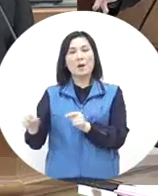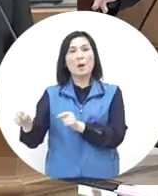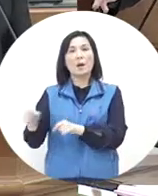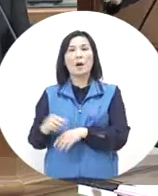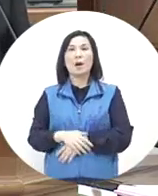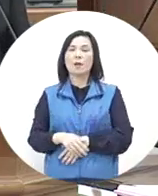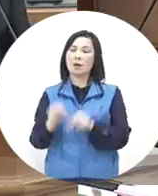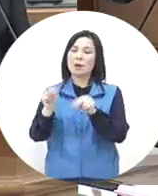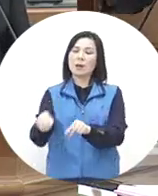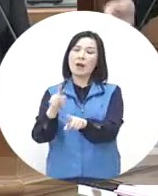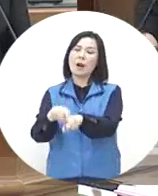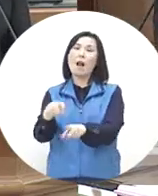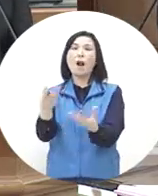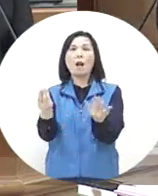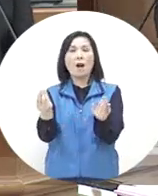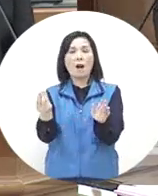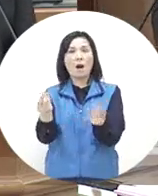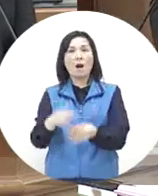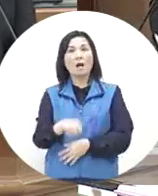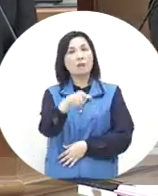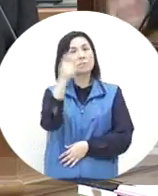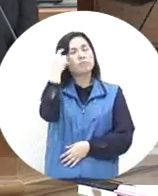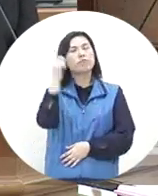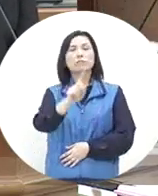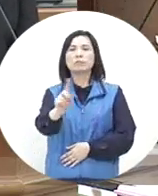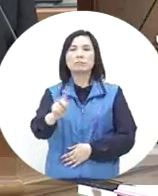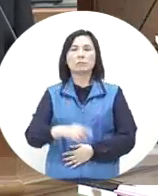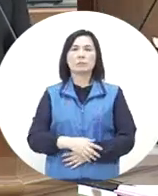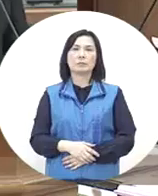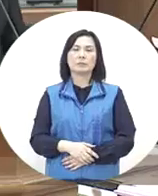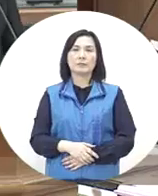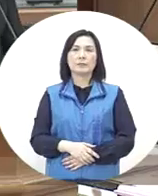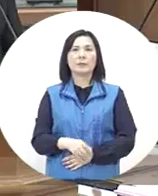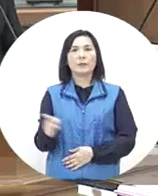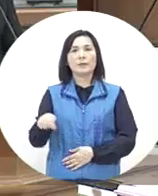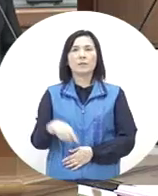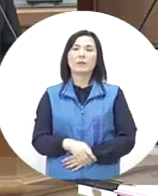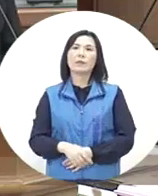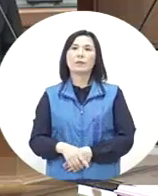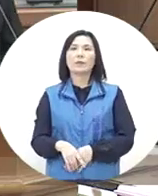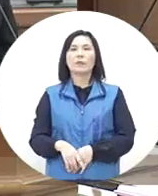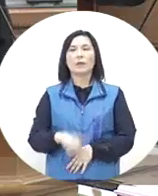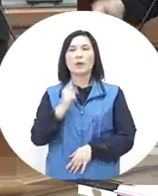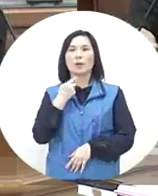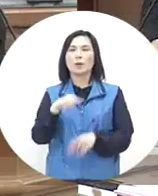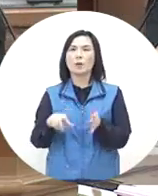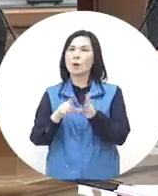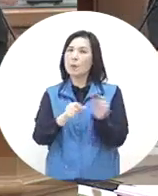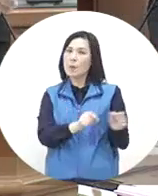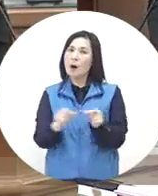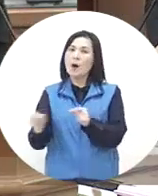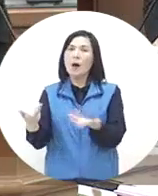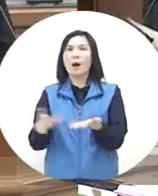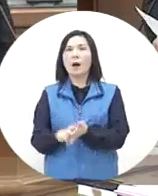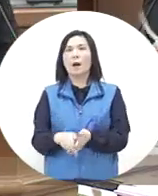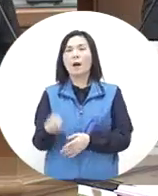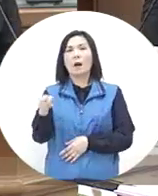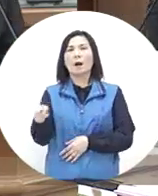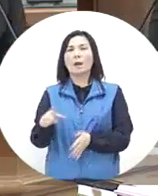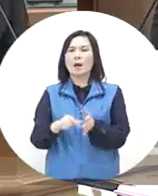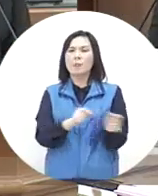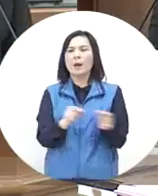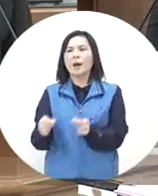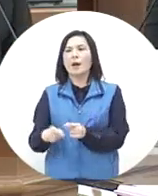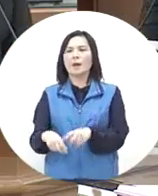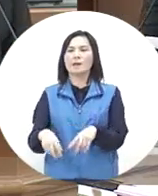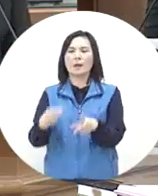约去走，那你的态度怎么样呢？如果他借口拖延啊， 那你 基本有什么应对策？ 那你也要拖延，伊都无需要发文来要讲